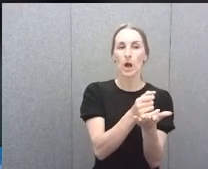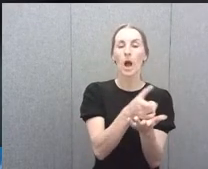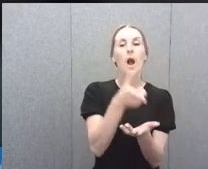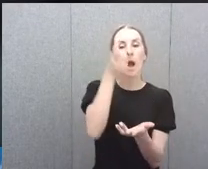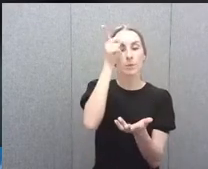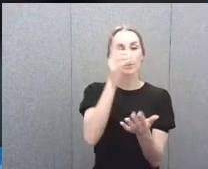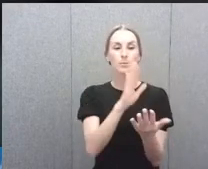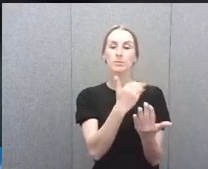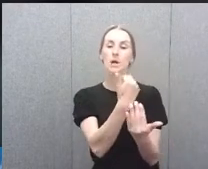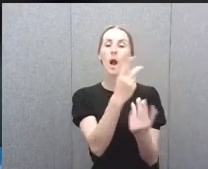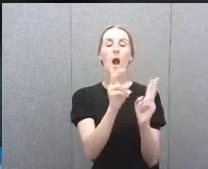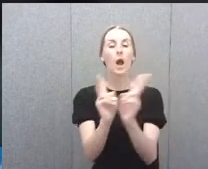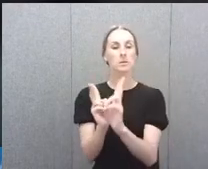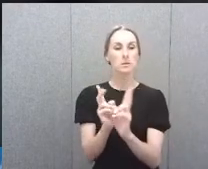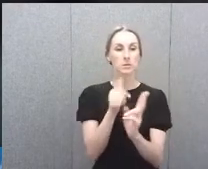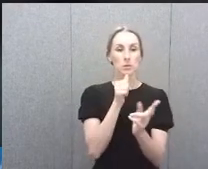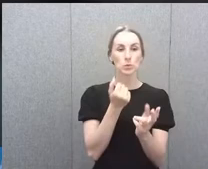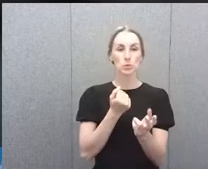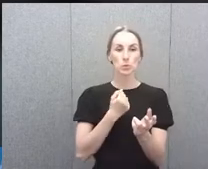Почему у нас такая ситуация?